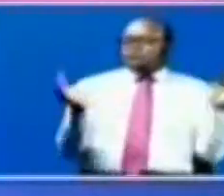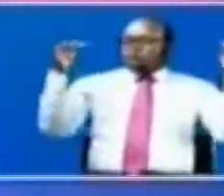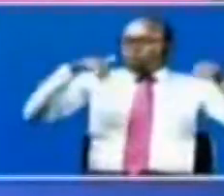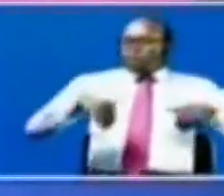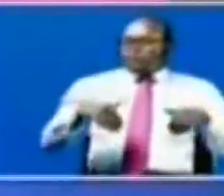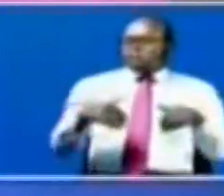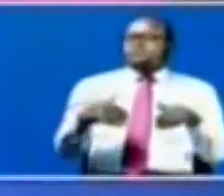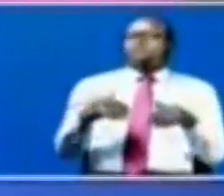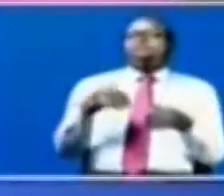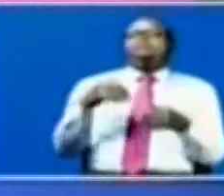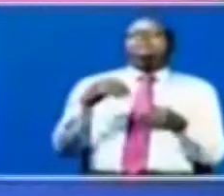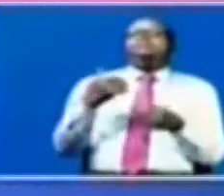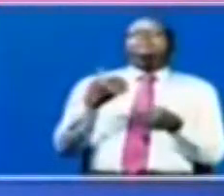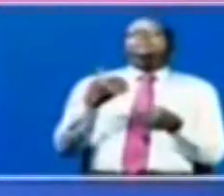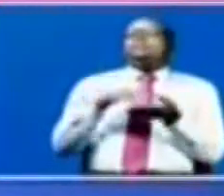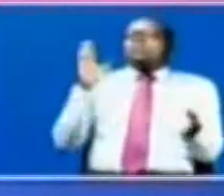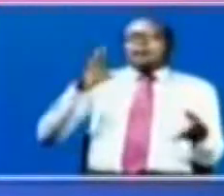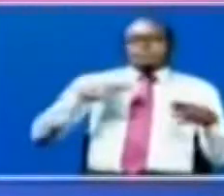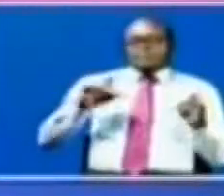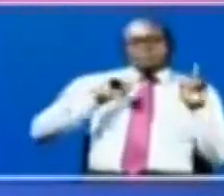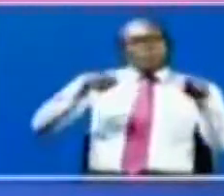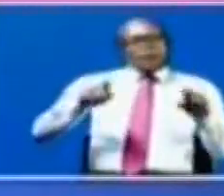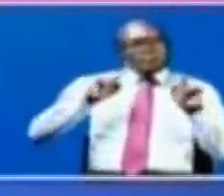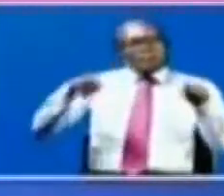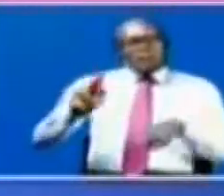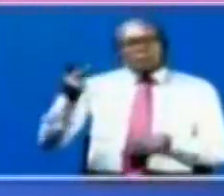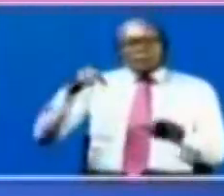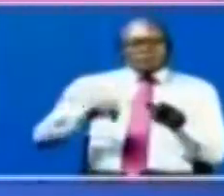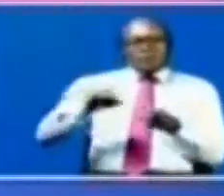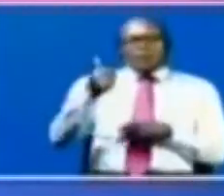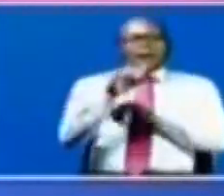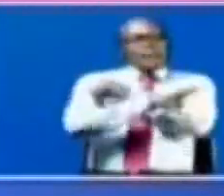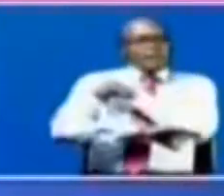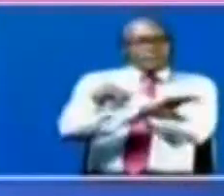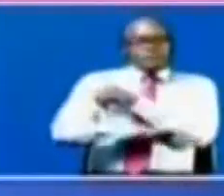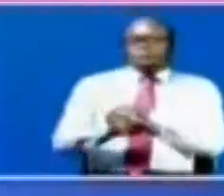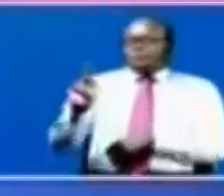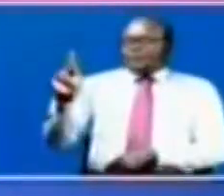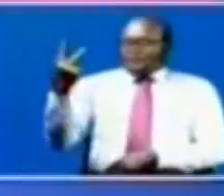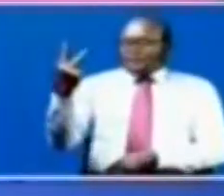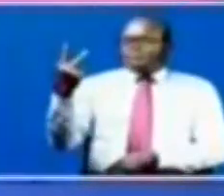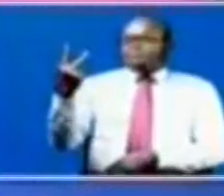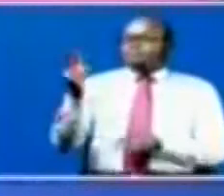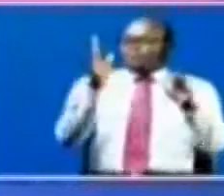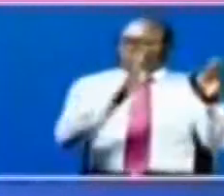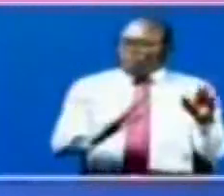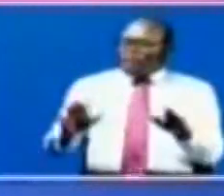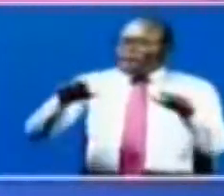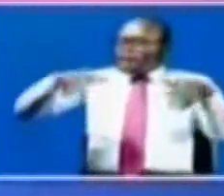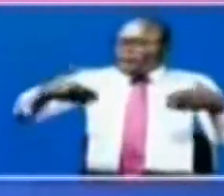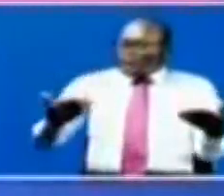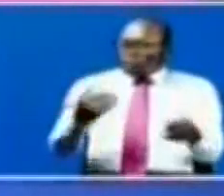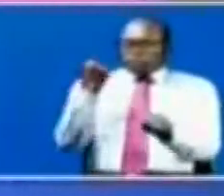sana kutoka Kenya na nchi zingine. Kenya inajiandaa vipi